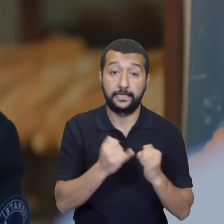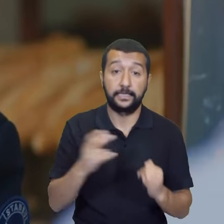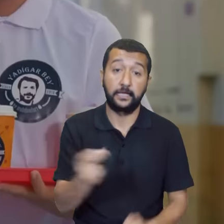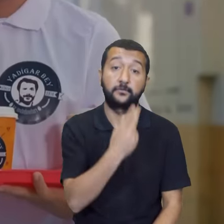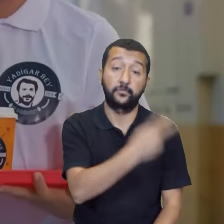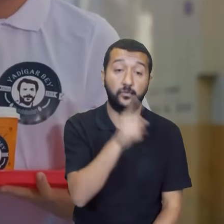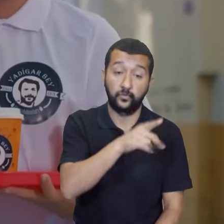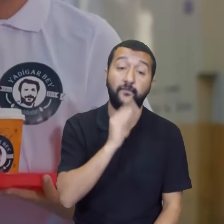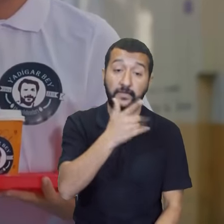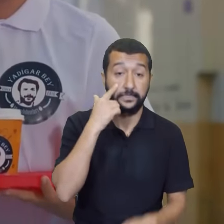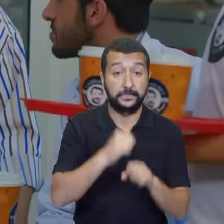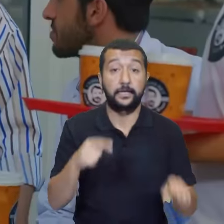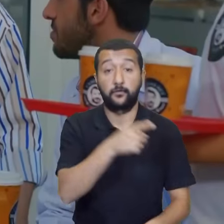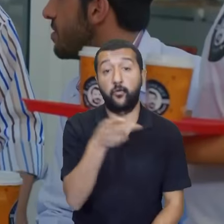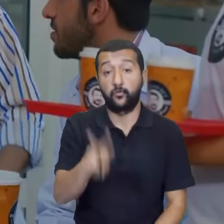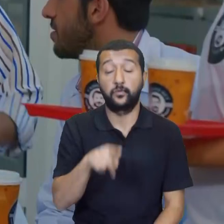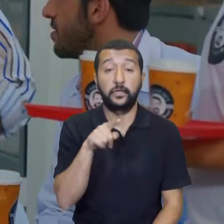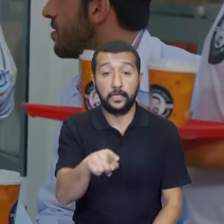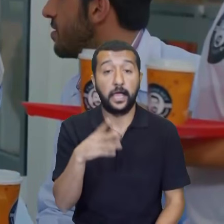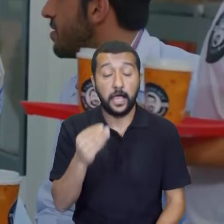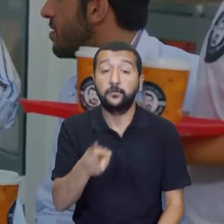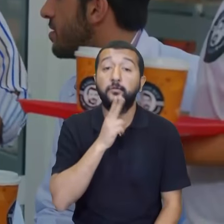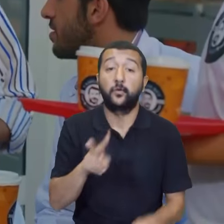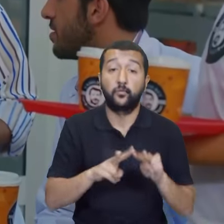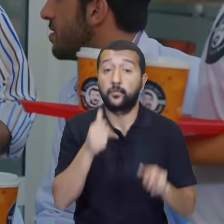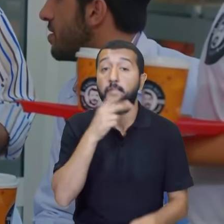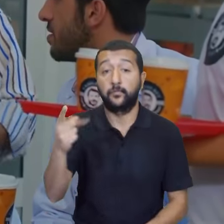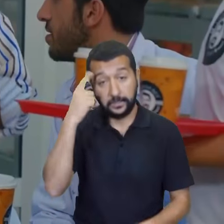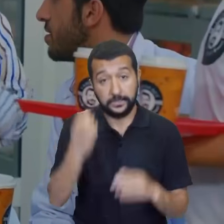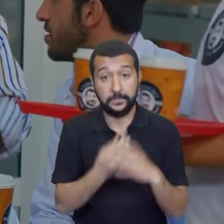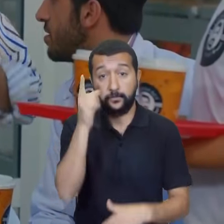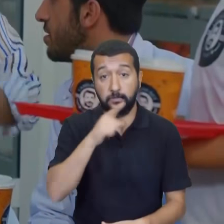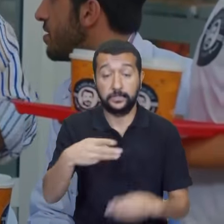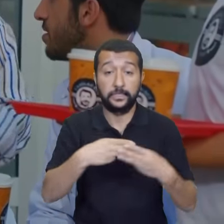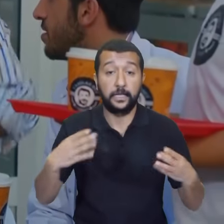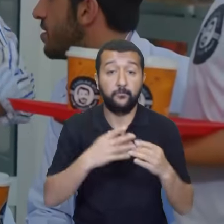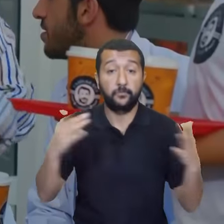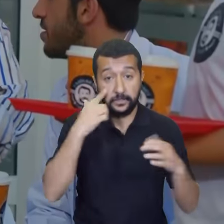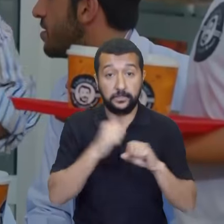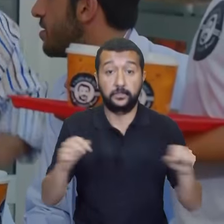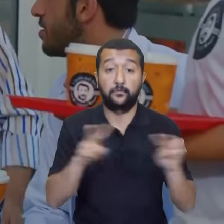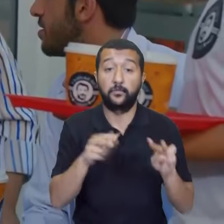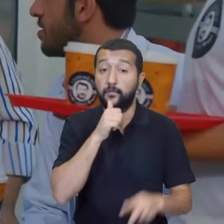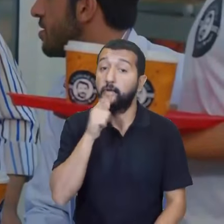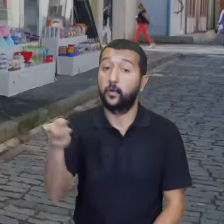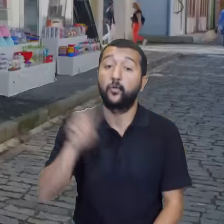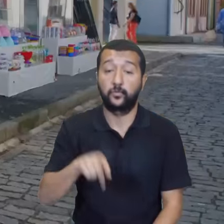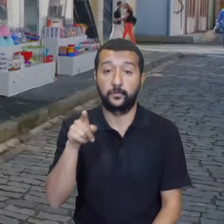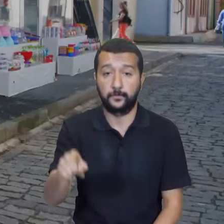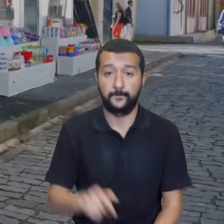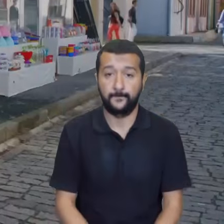kaçırılan taraf. O yüzden en çok Adile abla öldürür. Yahu en sonu Münir babanın başına kalacaklar. Bu hikayede en büyük mağdur Münir baba. Münir baba